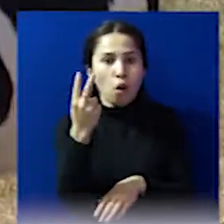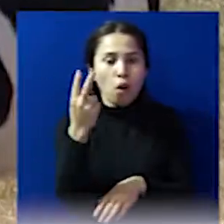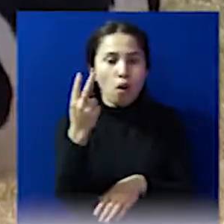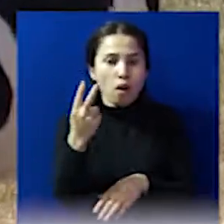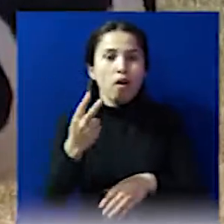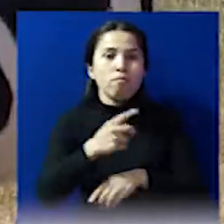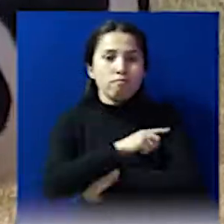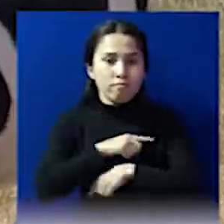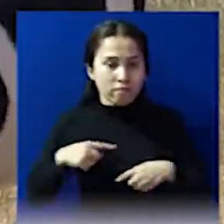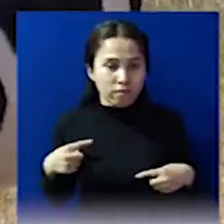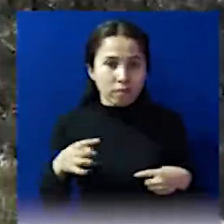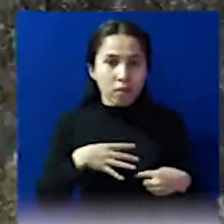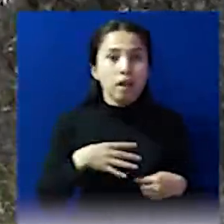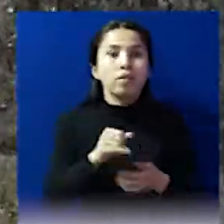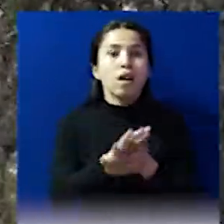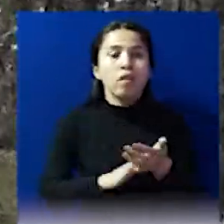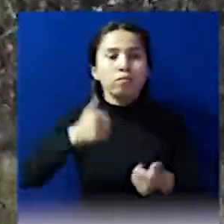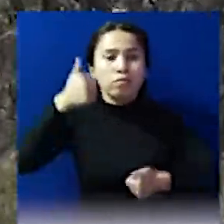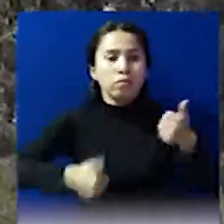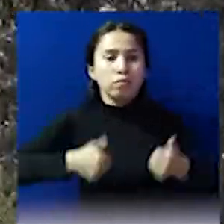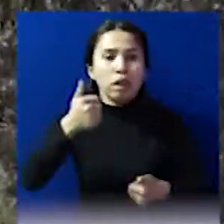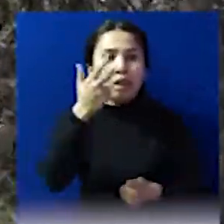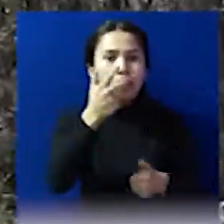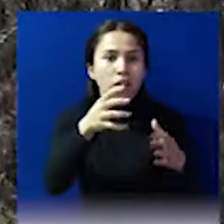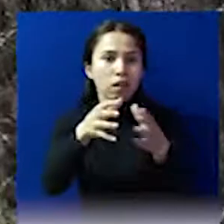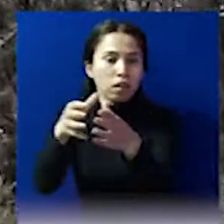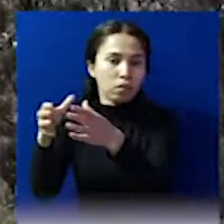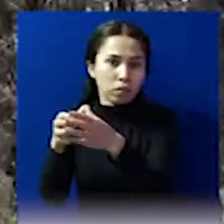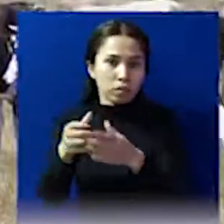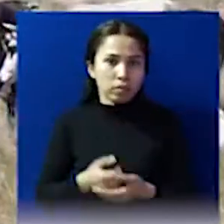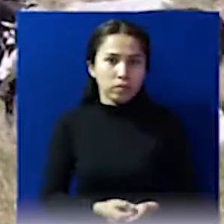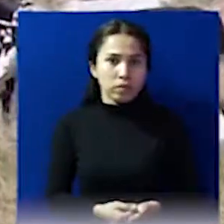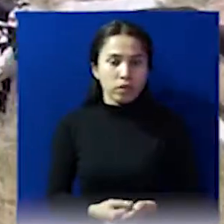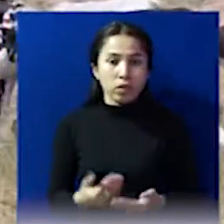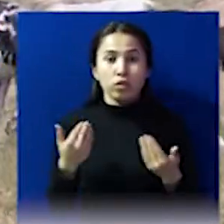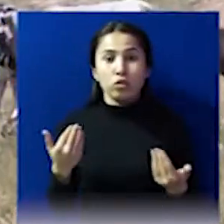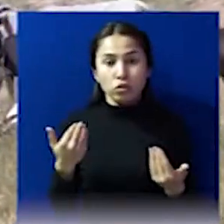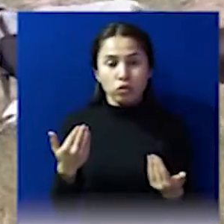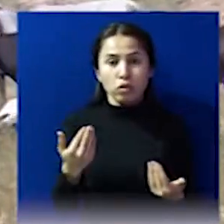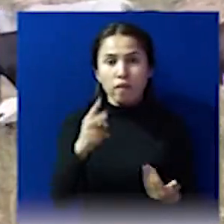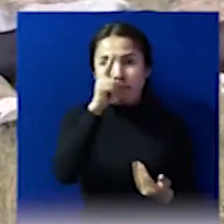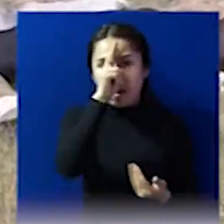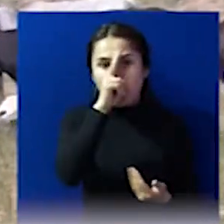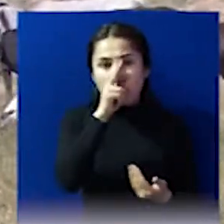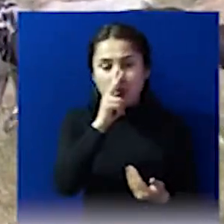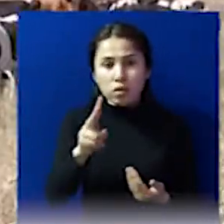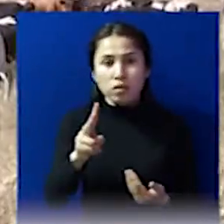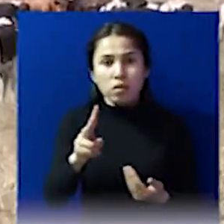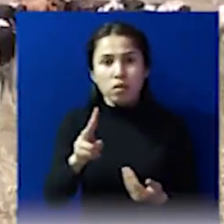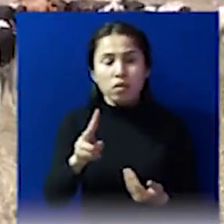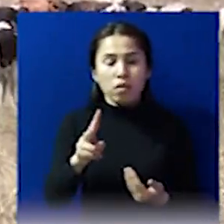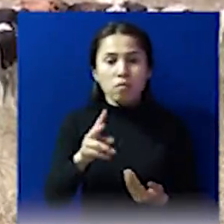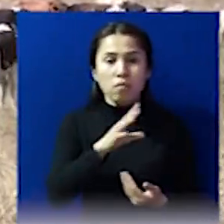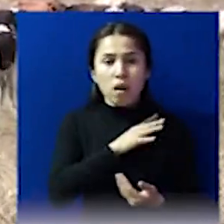анықталған. Қолды болған 528 мал басынан иелеріне тек 253-і қайтарылған. Жалпы сомасы 20 миллион теңгеге